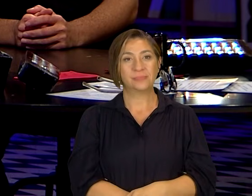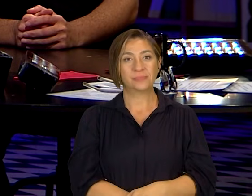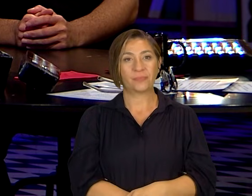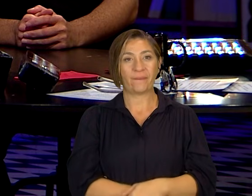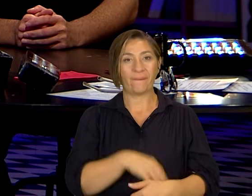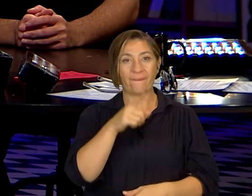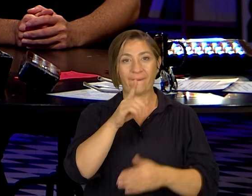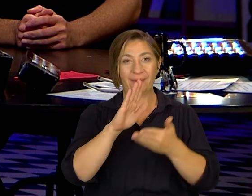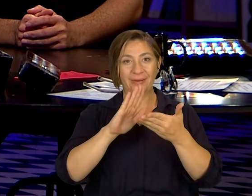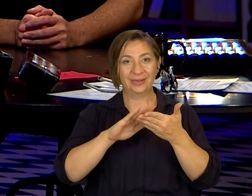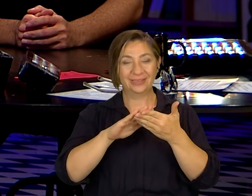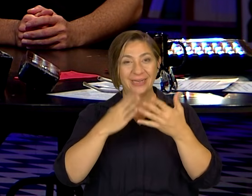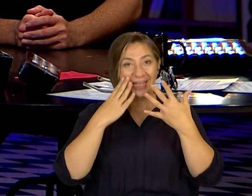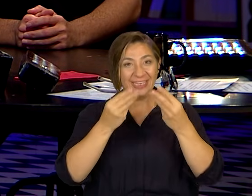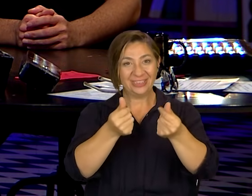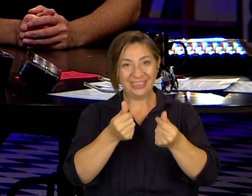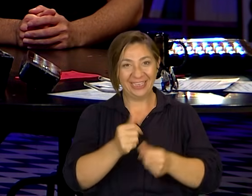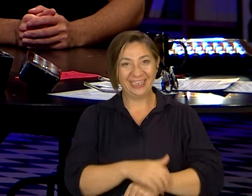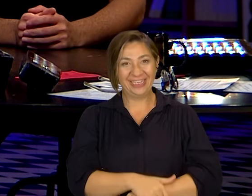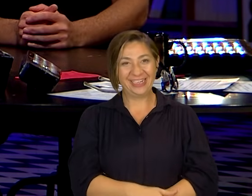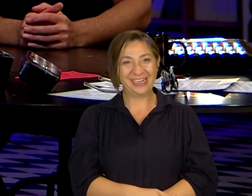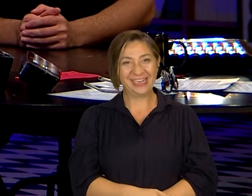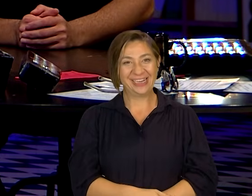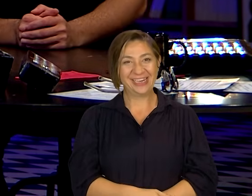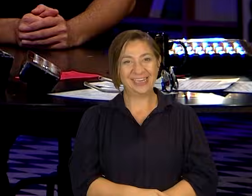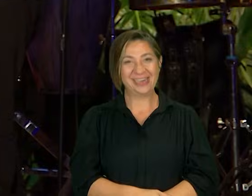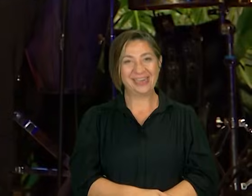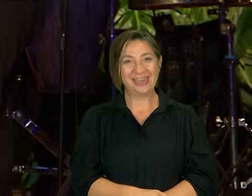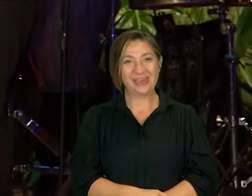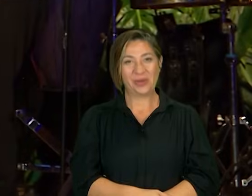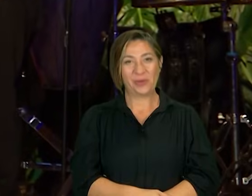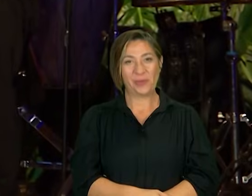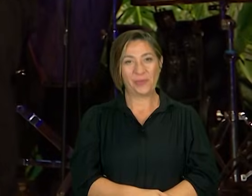Bu arkadaşımızı mı yiyip bitireceğiz şimdi? Peki efendim.